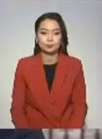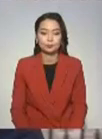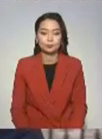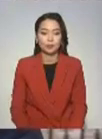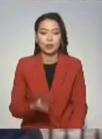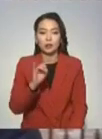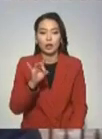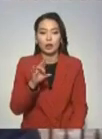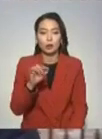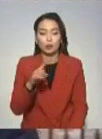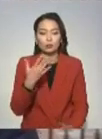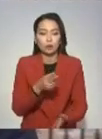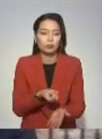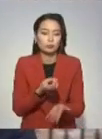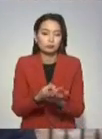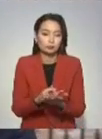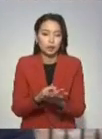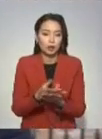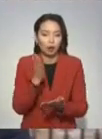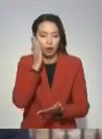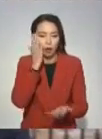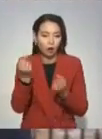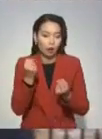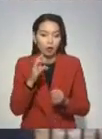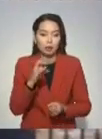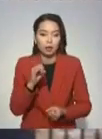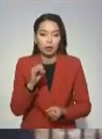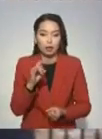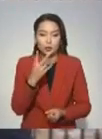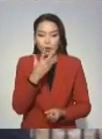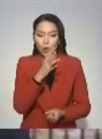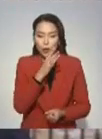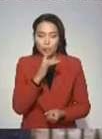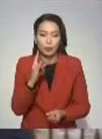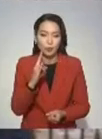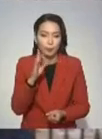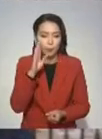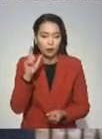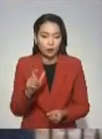Наркоздан кейін комаға түскен 3 жасар баланың қайтыс болу фактісі бойынша полиция сотқа дейінгі тергеуді